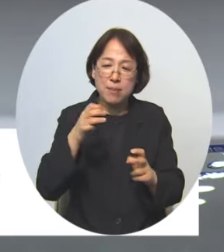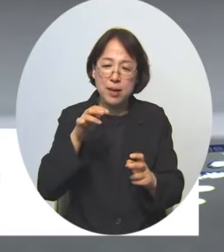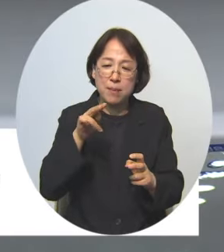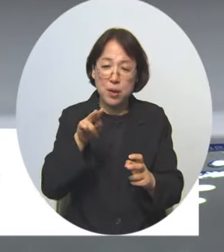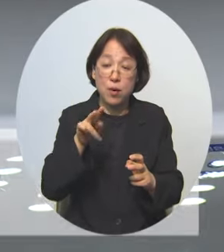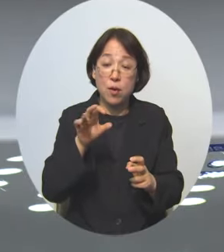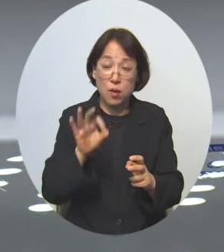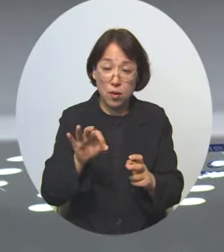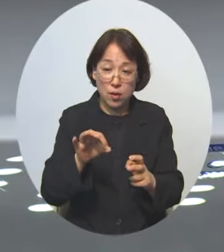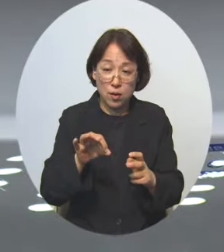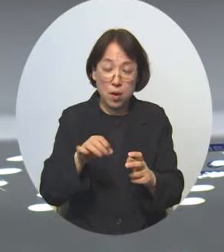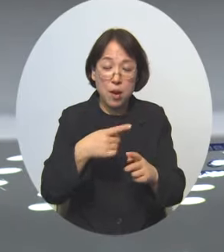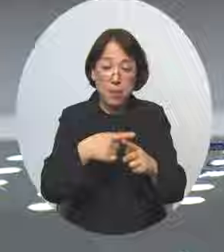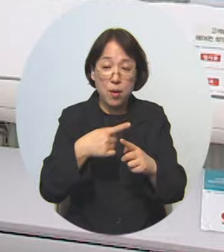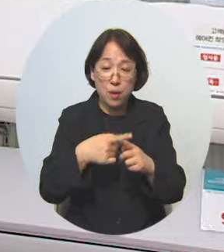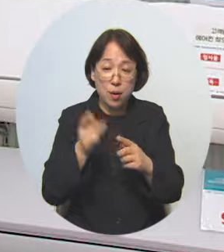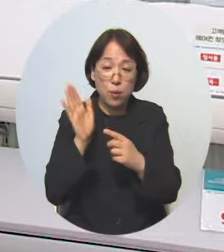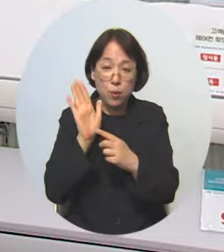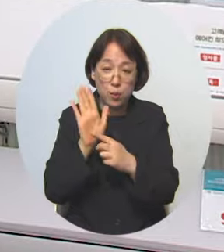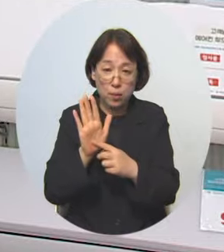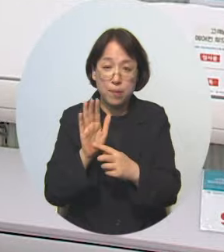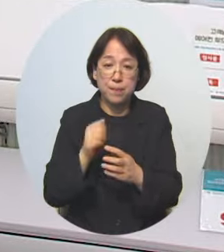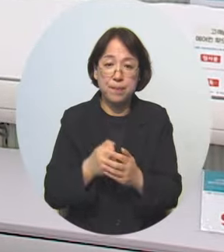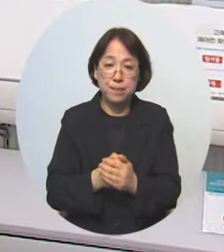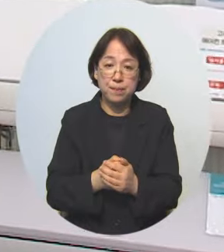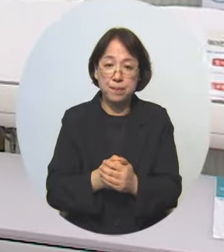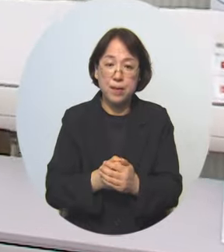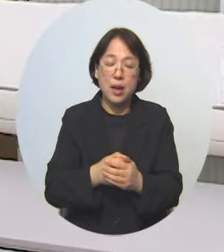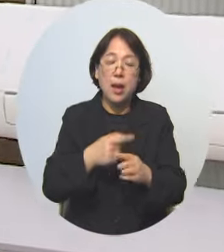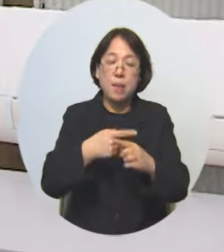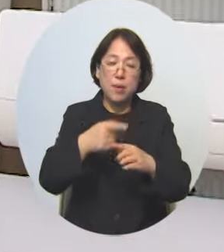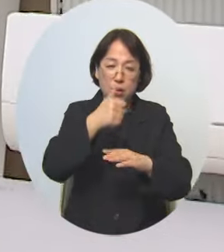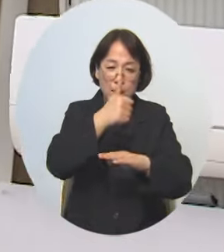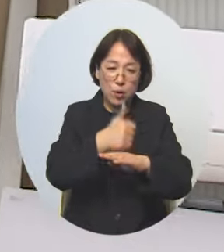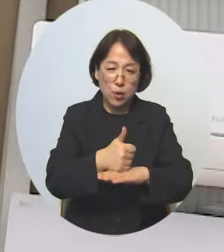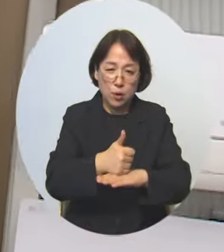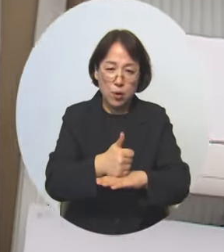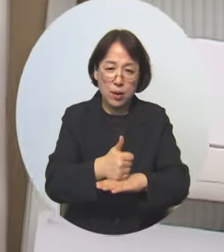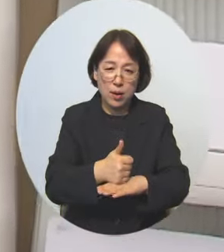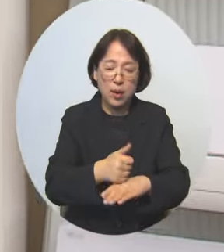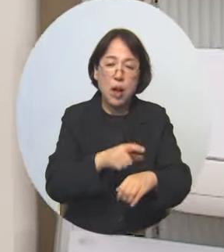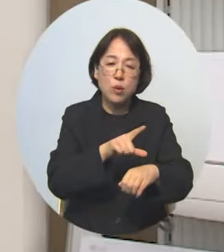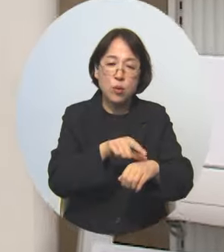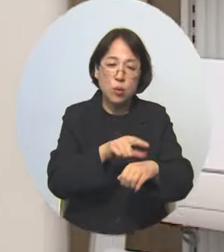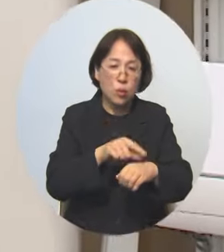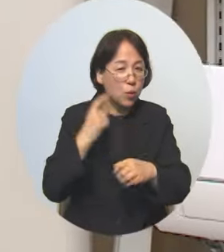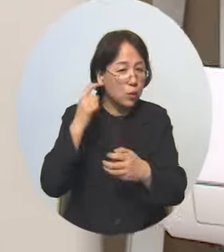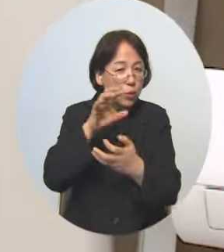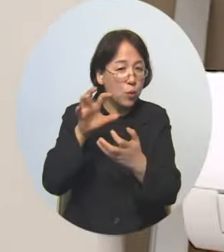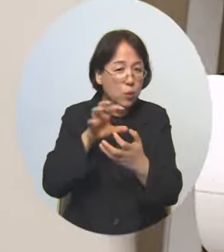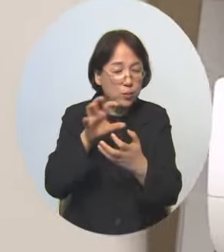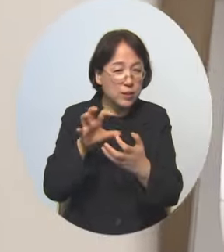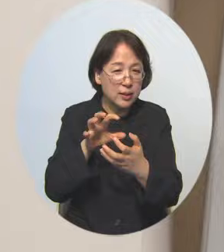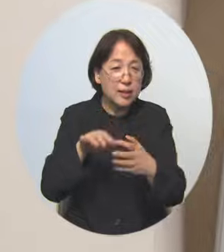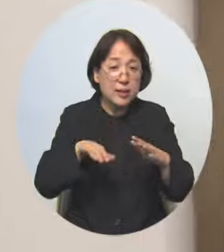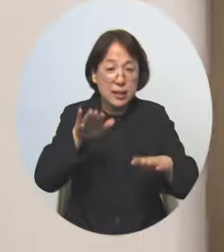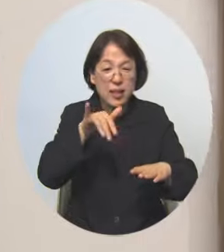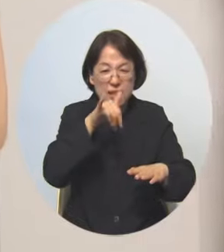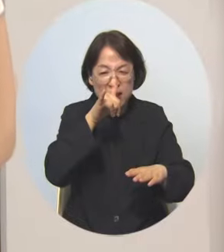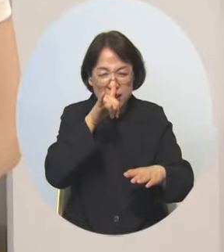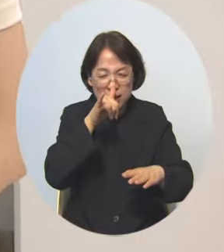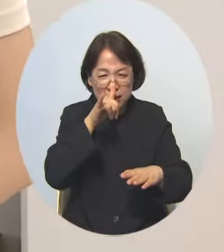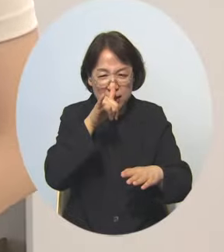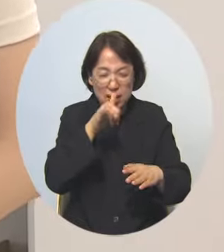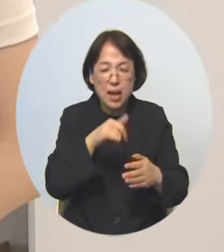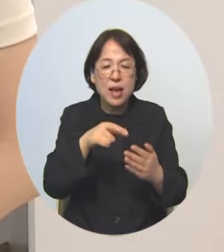에어컨을 시험평가에 공개했습니다. 시험평가 결과 냉방 속도와 소음 등 주요 성능에 제품 간 차이가 있어